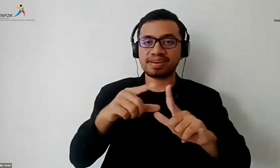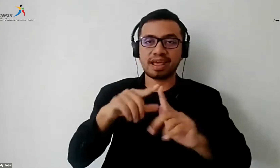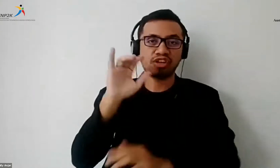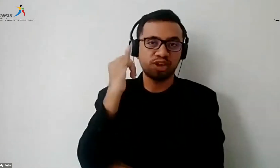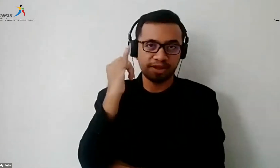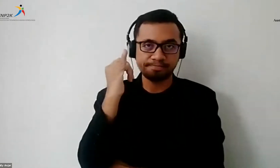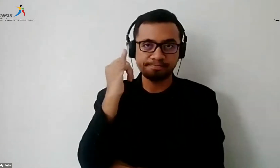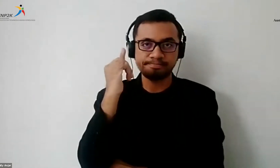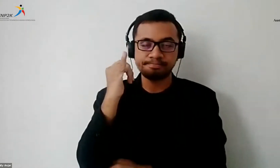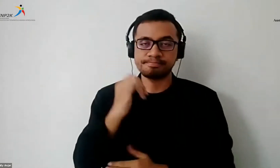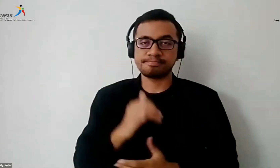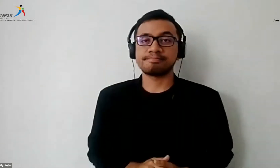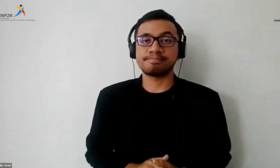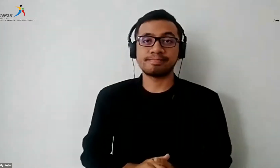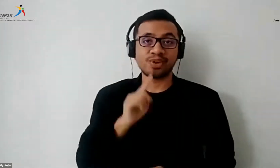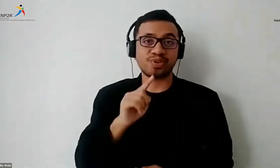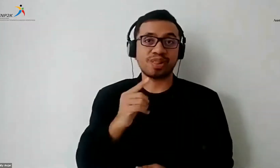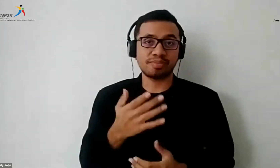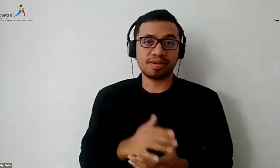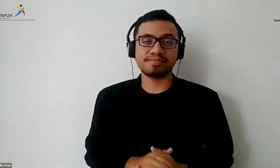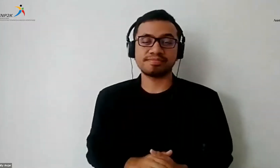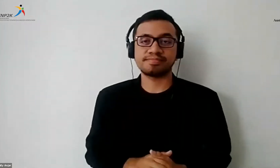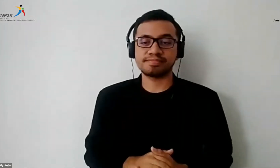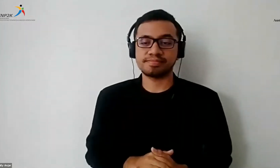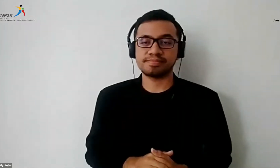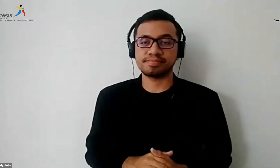Beliau akan membahas pembelajaran dari